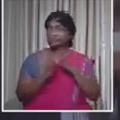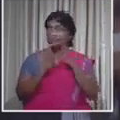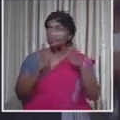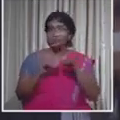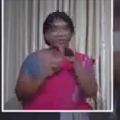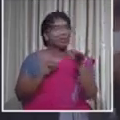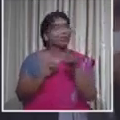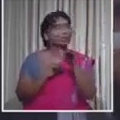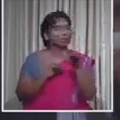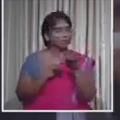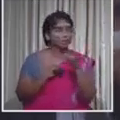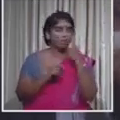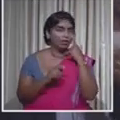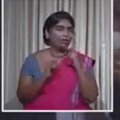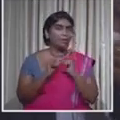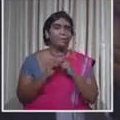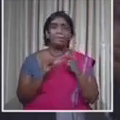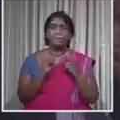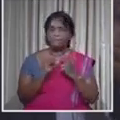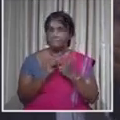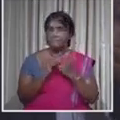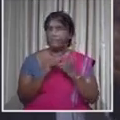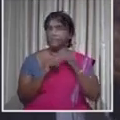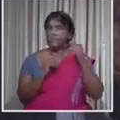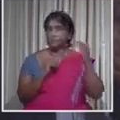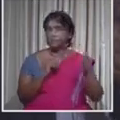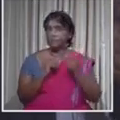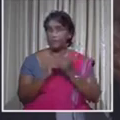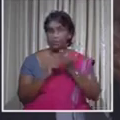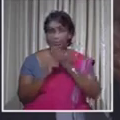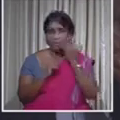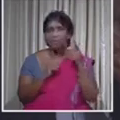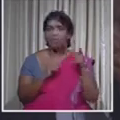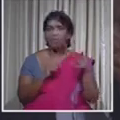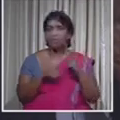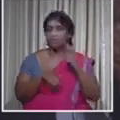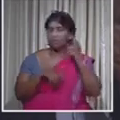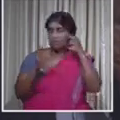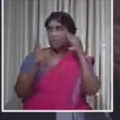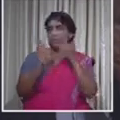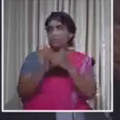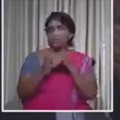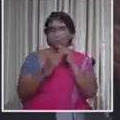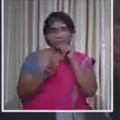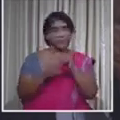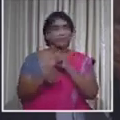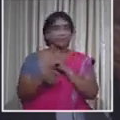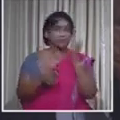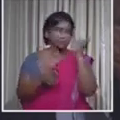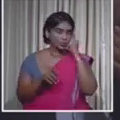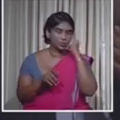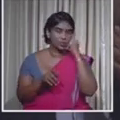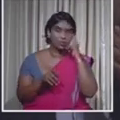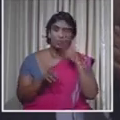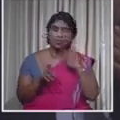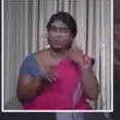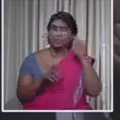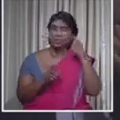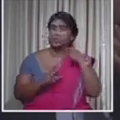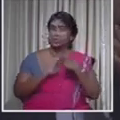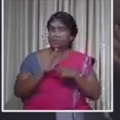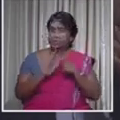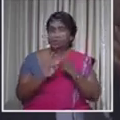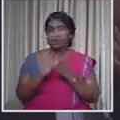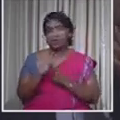සමාජ ඛේදවාචකයක් දක්වා ගමන් කරන්න පුළුවන් කාරණයක් කියන එක අපි බොහොම පැහැදිලිවම දන්නවා. අපි දන්නවා අපේ රටේ